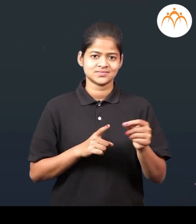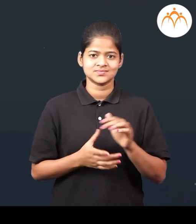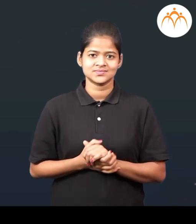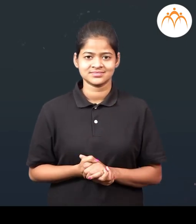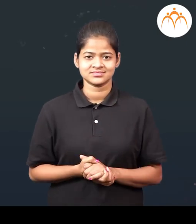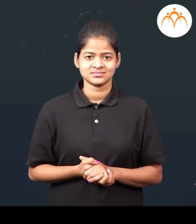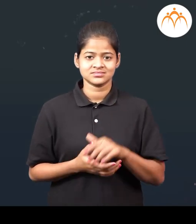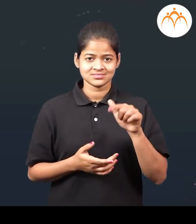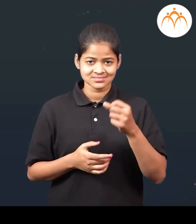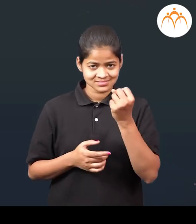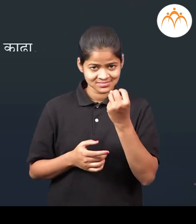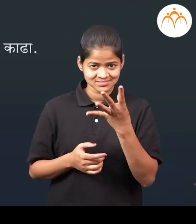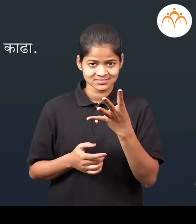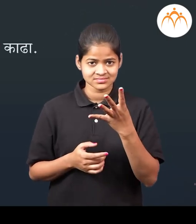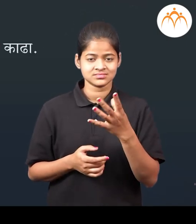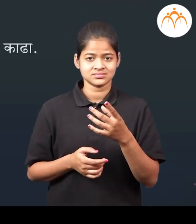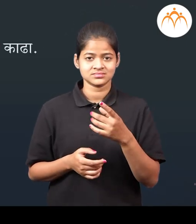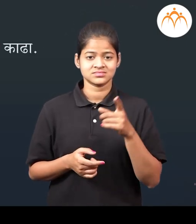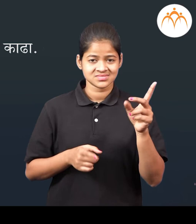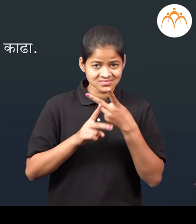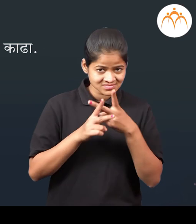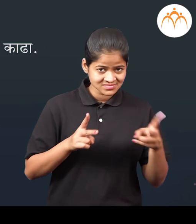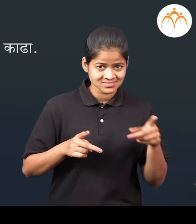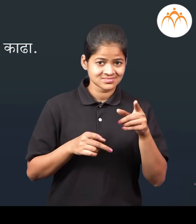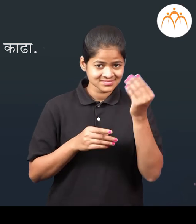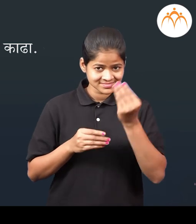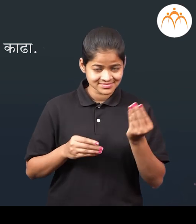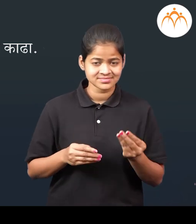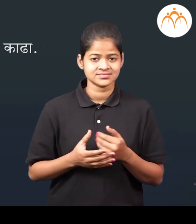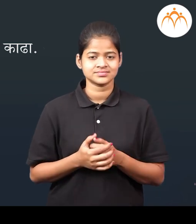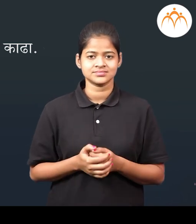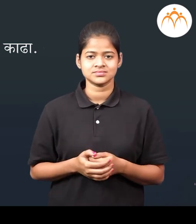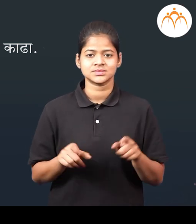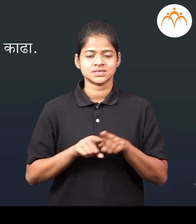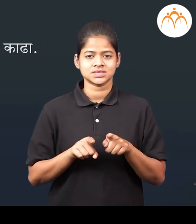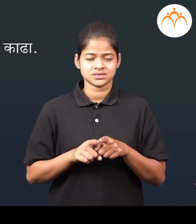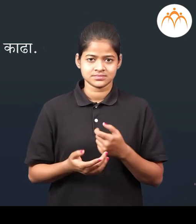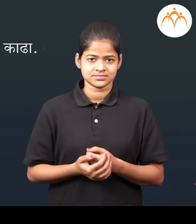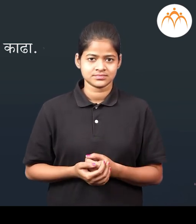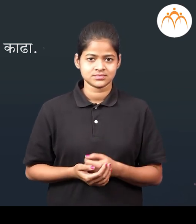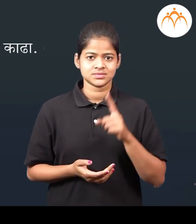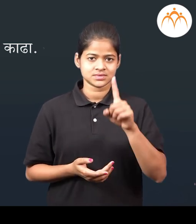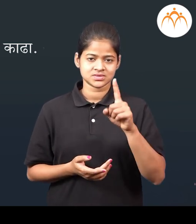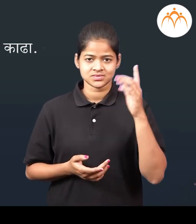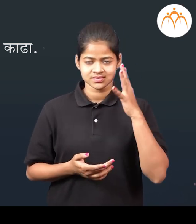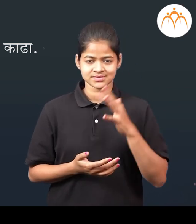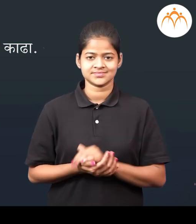तर पहा? खालील दिलेल्या अंकान पासून वेगवेगली चित्रे काडा. जसे